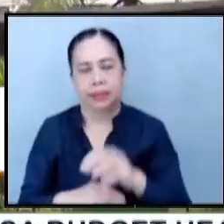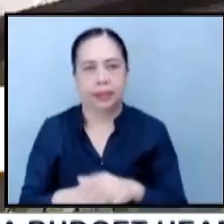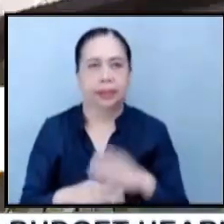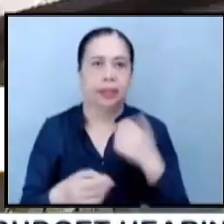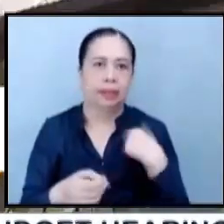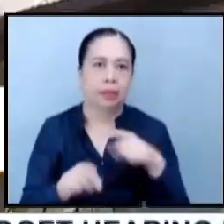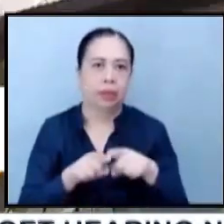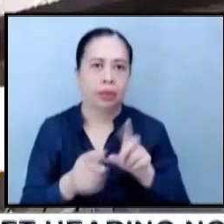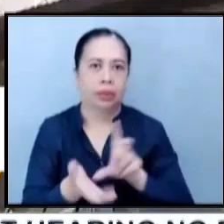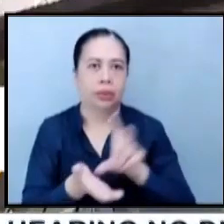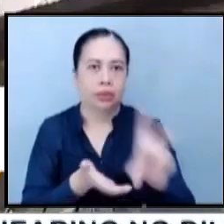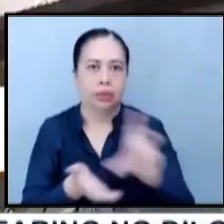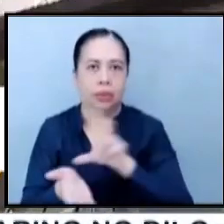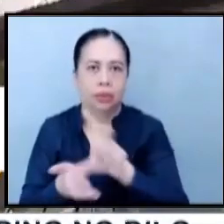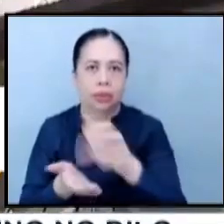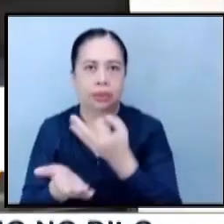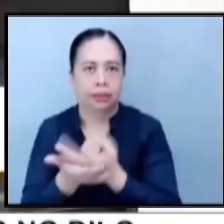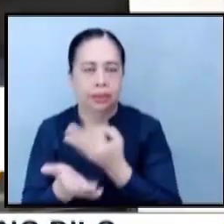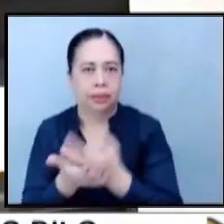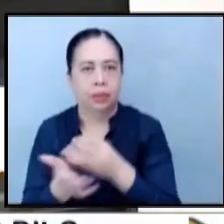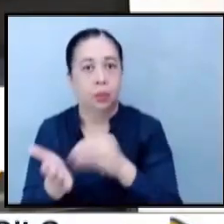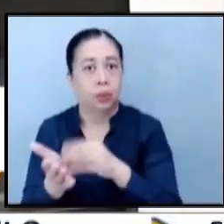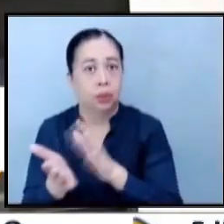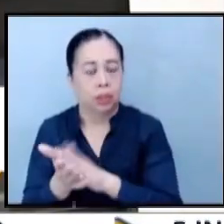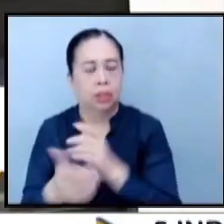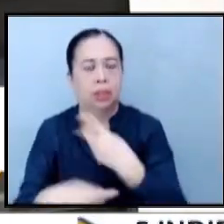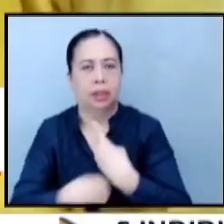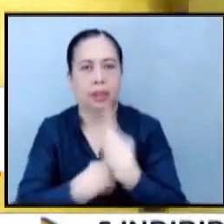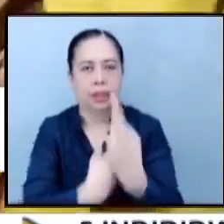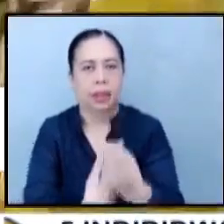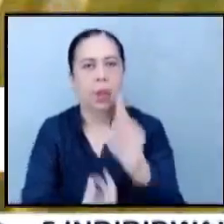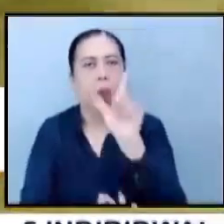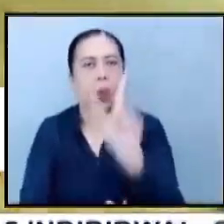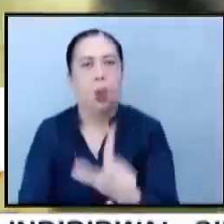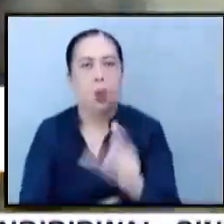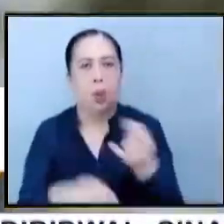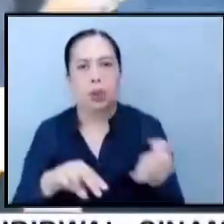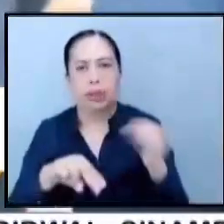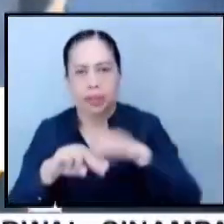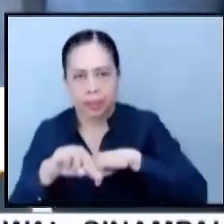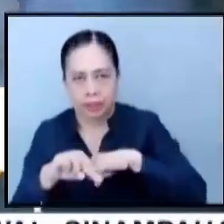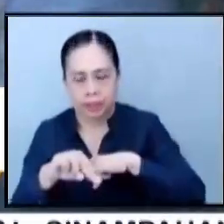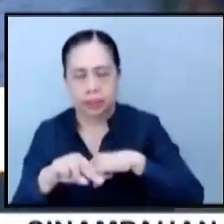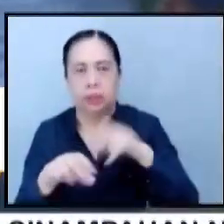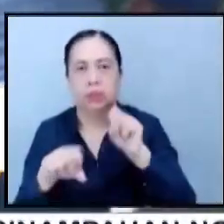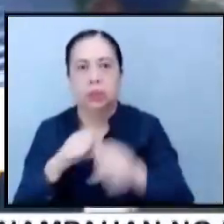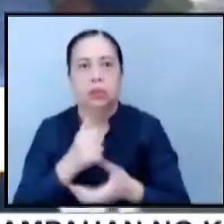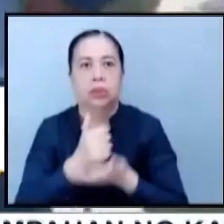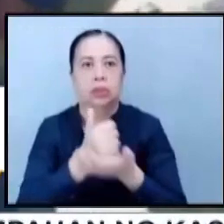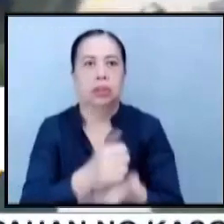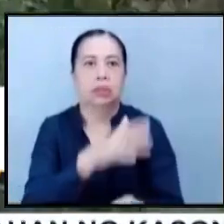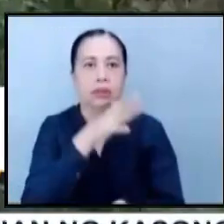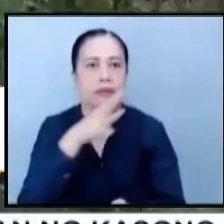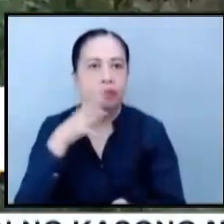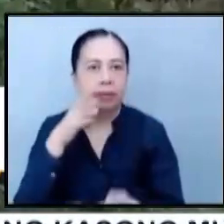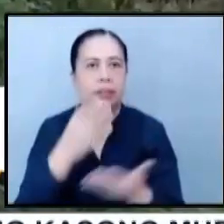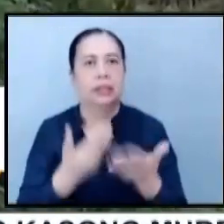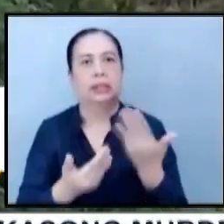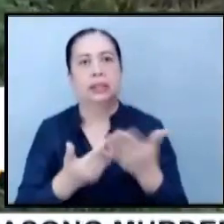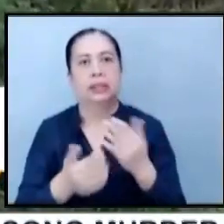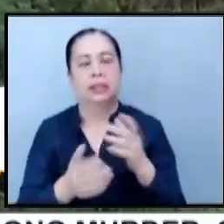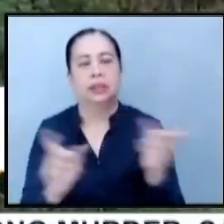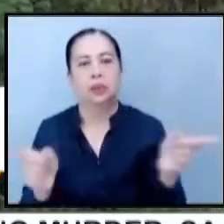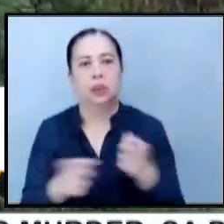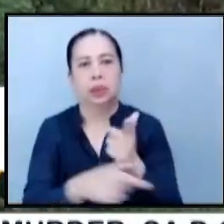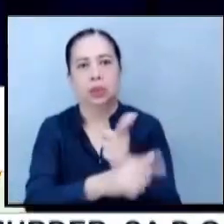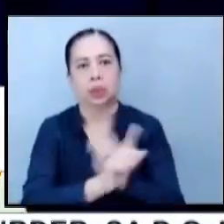ang DA. Isa itong credit facility na nagbibigay ng mababang interest. Ito'y para matulungan ang mga mag-asaka ng Easy Quick Loans para sa